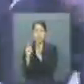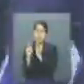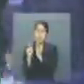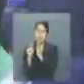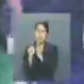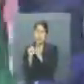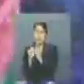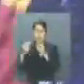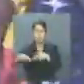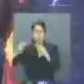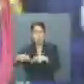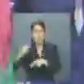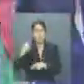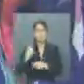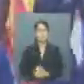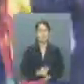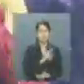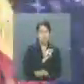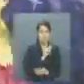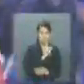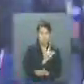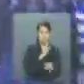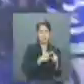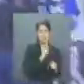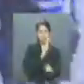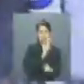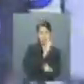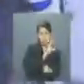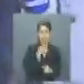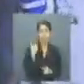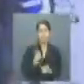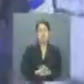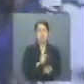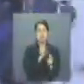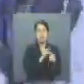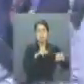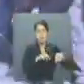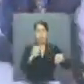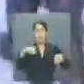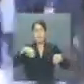PEA จะฉลองแชมป์ที่สนามนิวไอโมบายสเตเดียมโดยจะพบกับเมืองทองยูไนเต็ดครับ